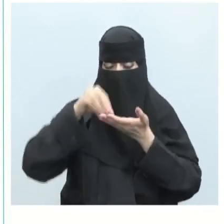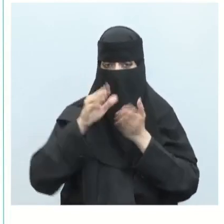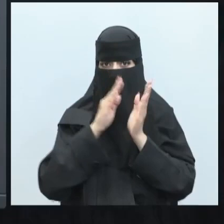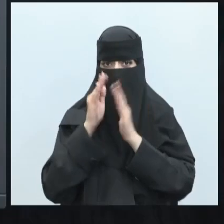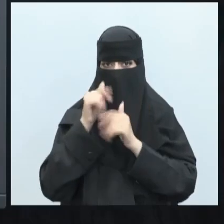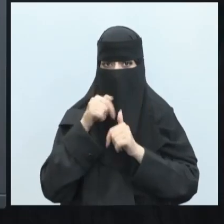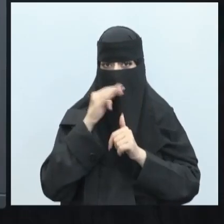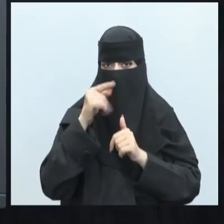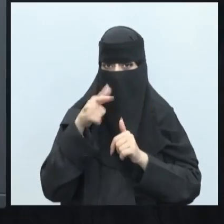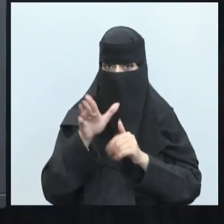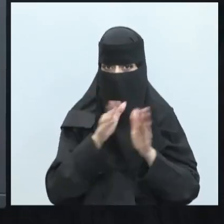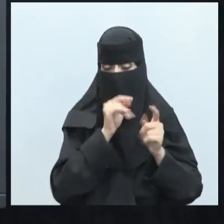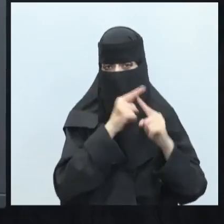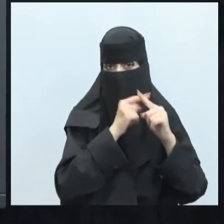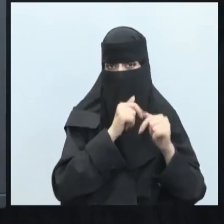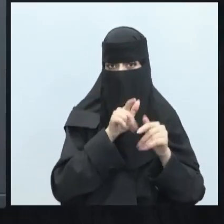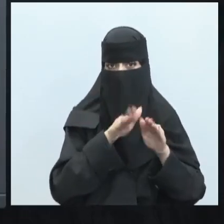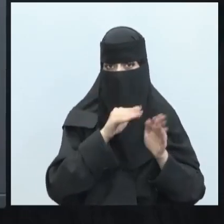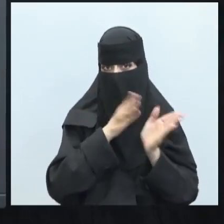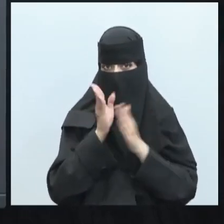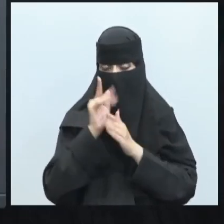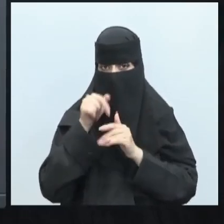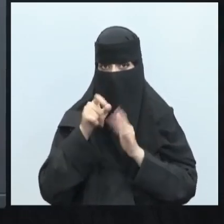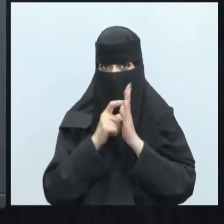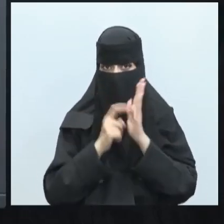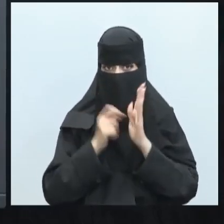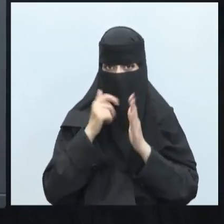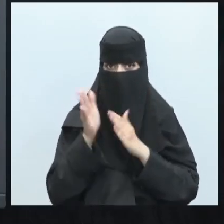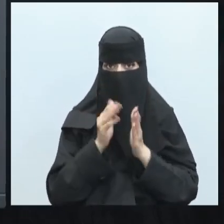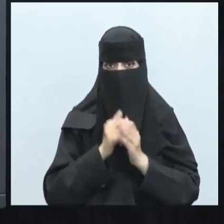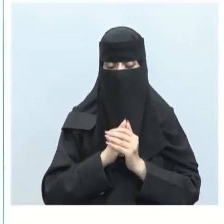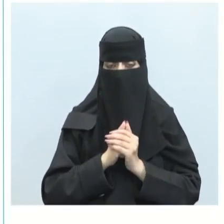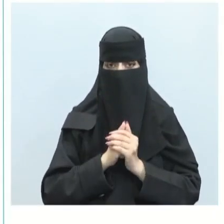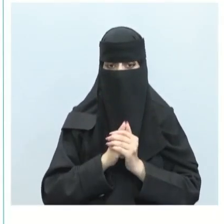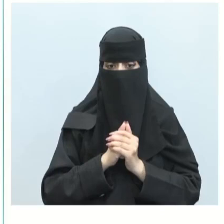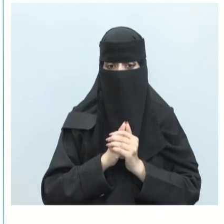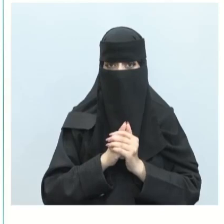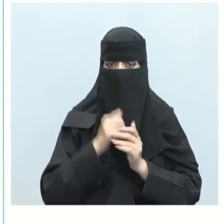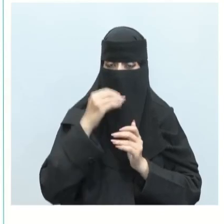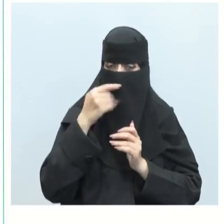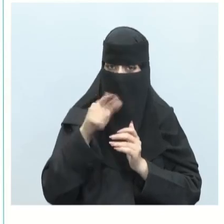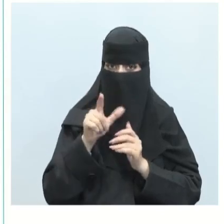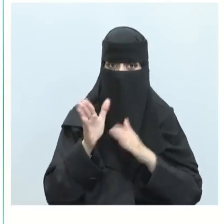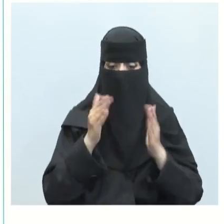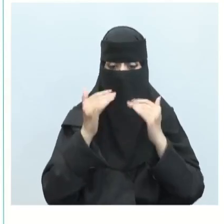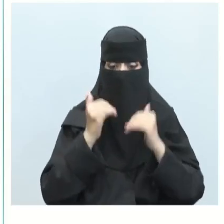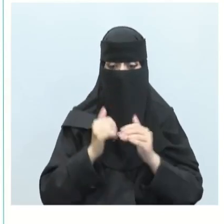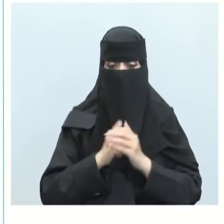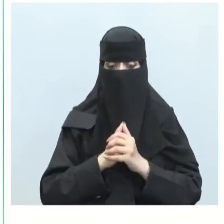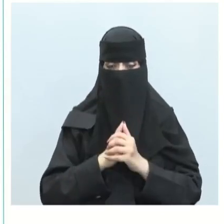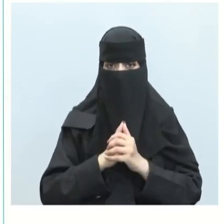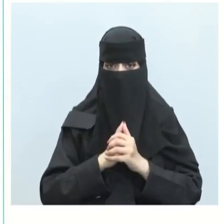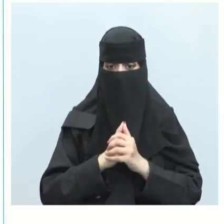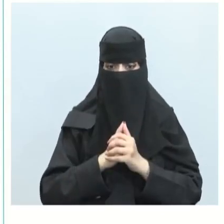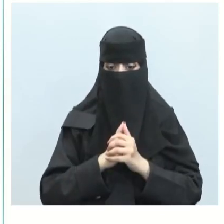الملفات هل كانت هذه احدى وظائف انظمه كشف التسلل كانت الاجابه صحيحه كما تعلمنا